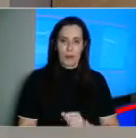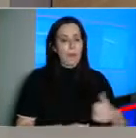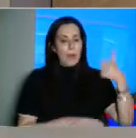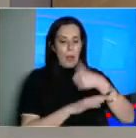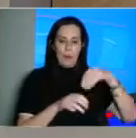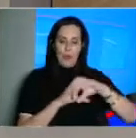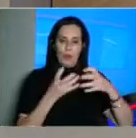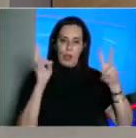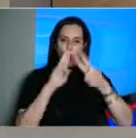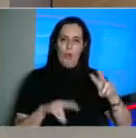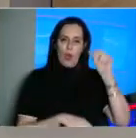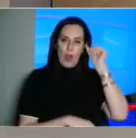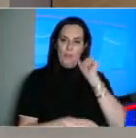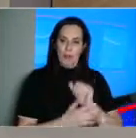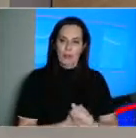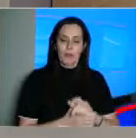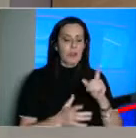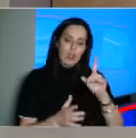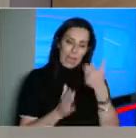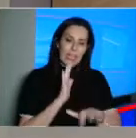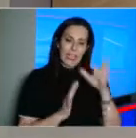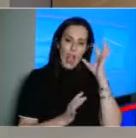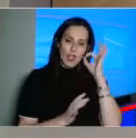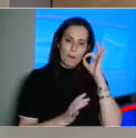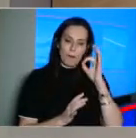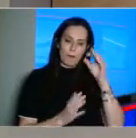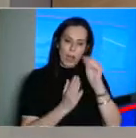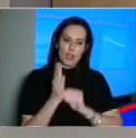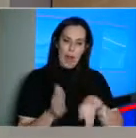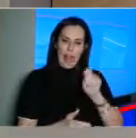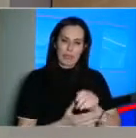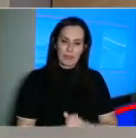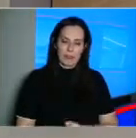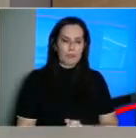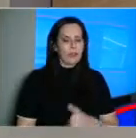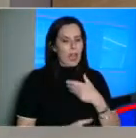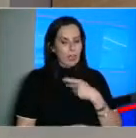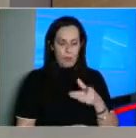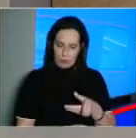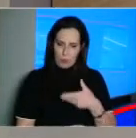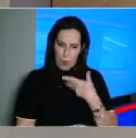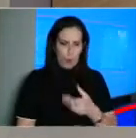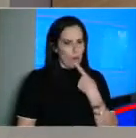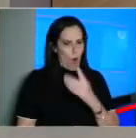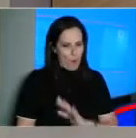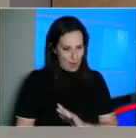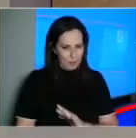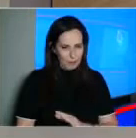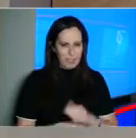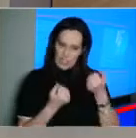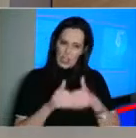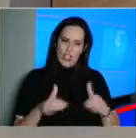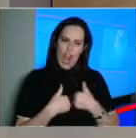חיימוביץ', בחירת כחול לבן, את המחסור של נשים ברשימה לכנסת. אני עומד כאן מולכם ואומר,